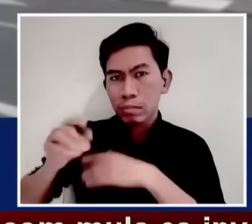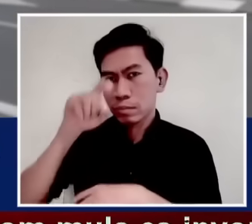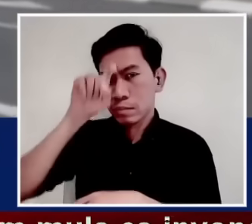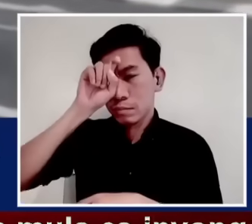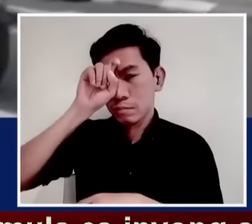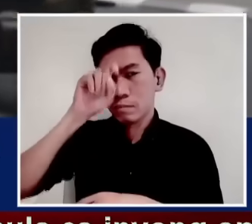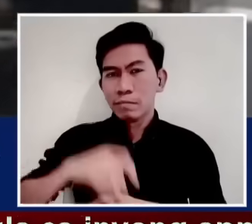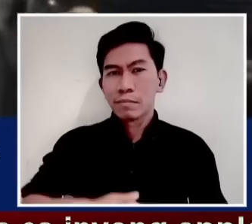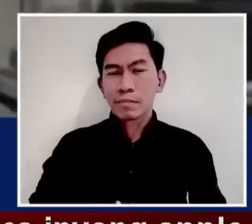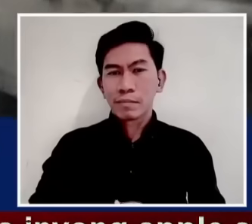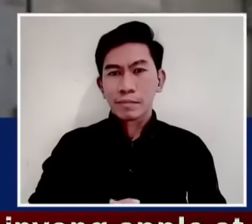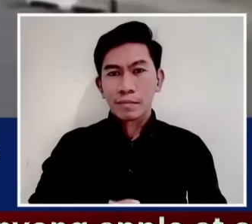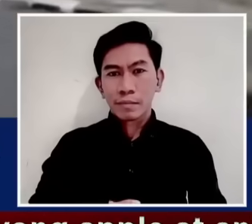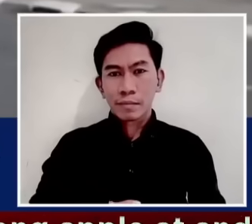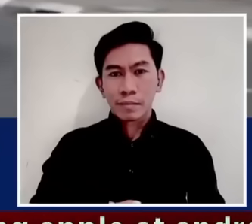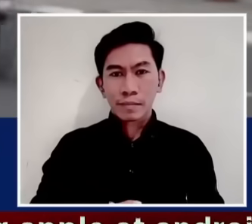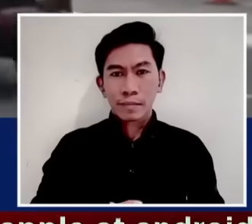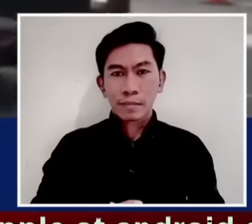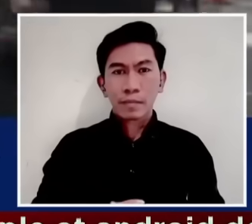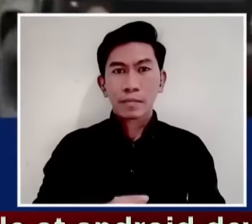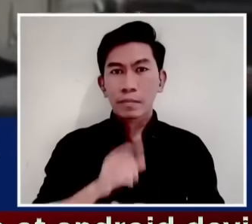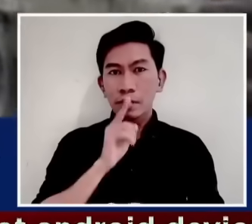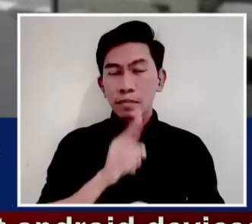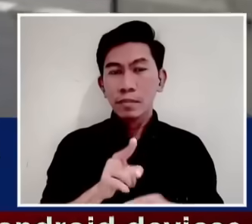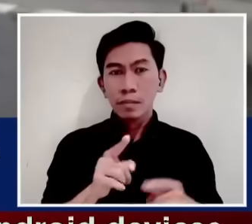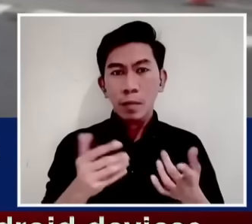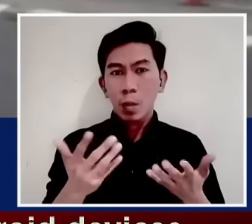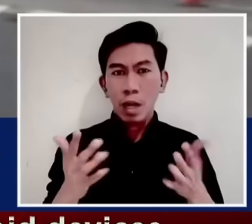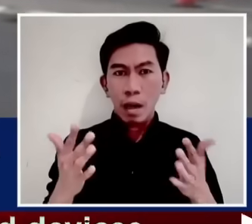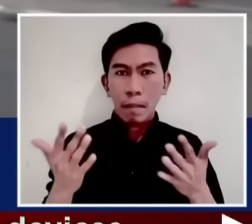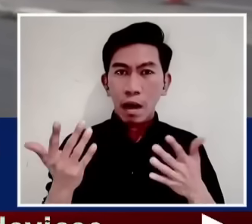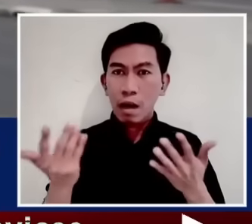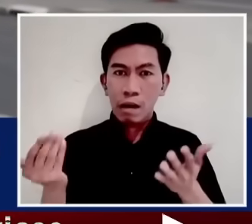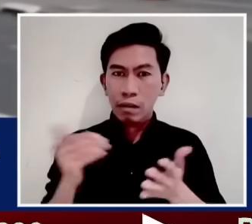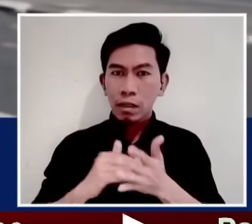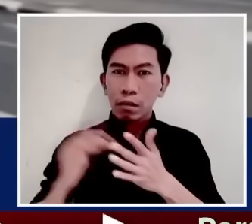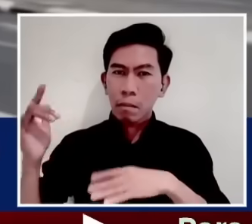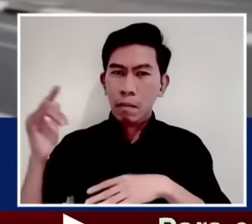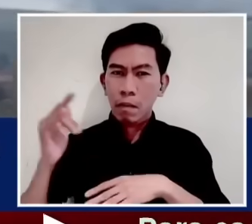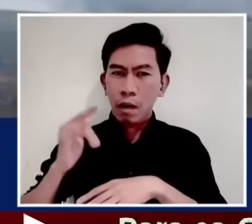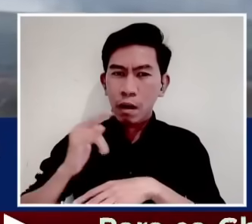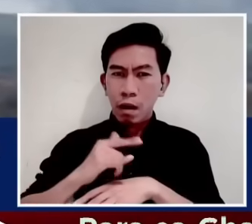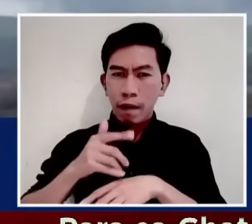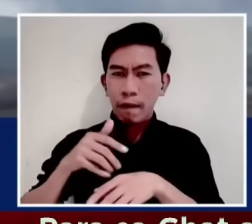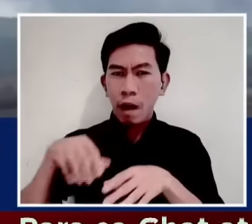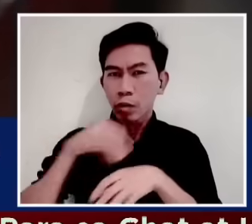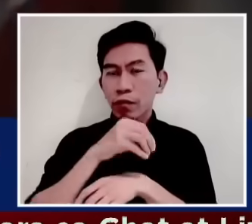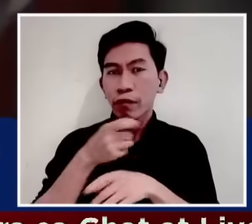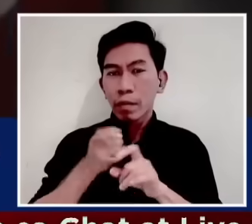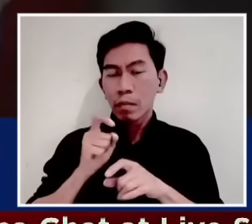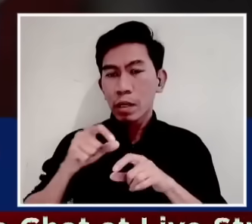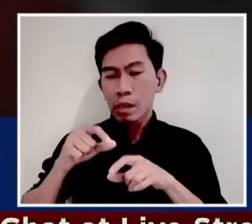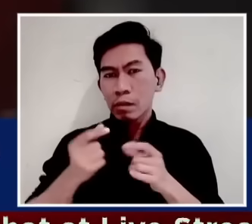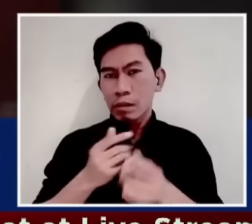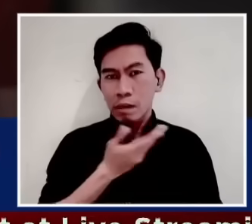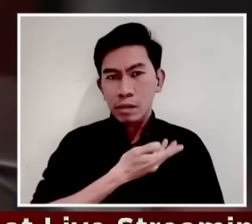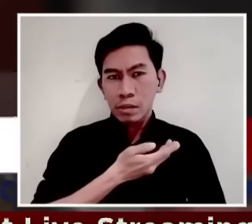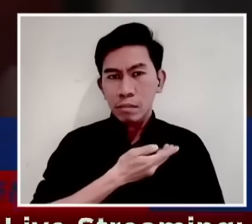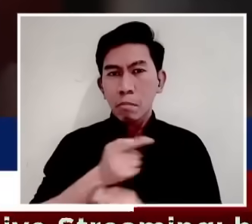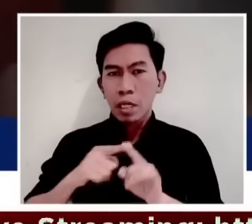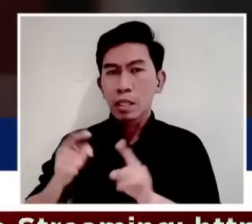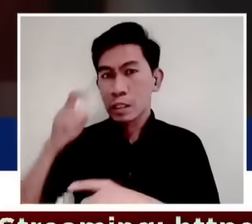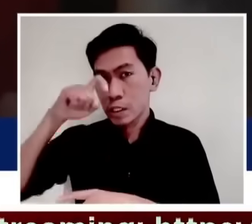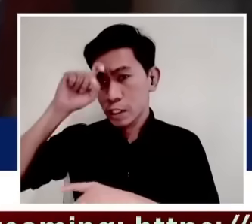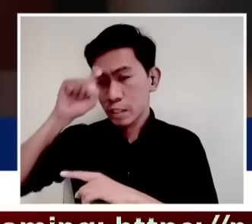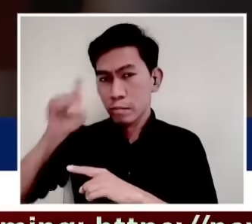Wala pang bansa nakapag-repatriate ng kanilang mga mamamayan from Gaza. Ganun pa man, handa yung ating embahada sa Cairo. At least 78 have indicated